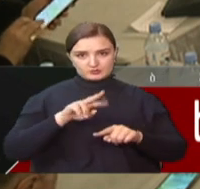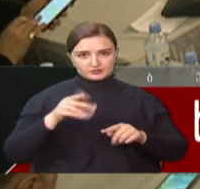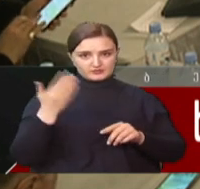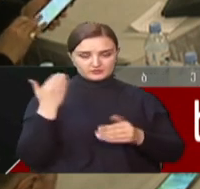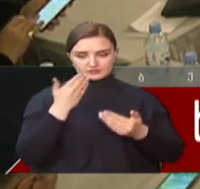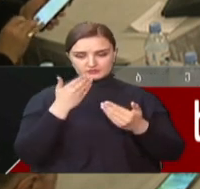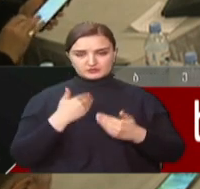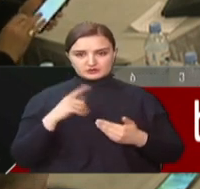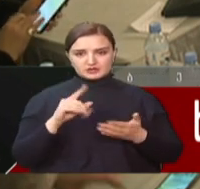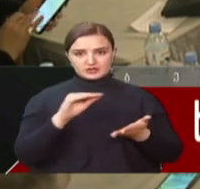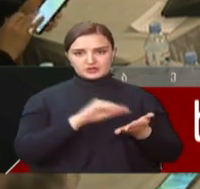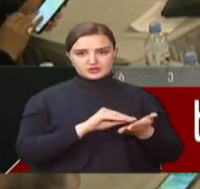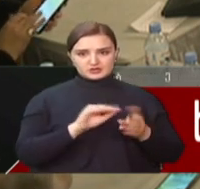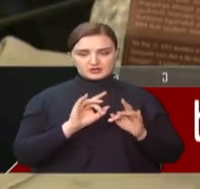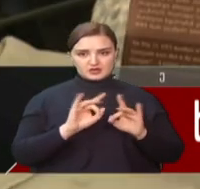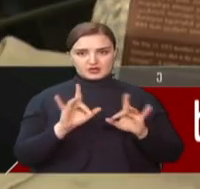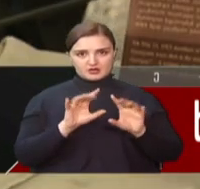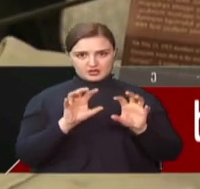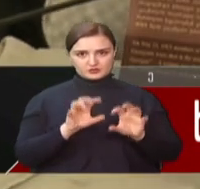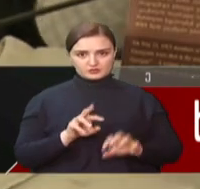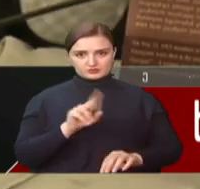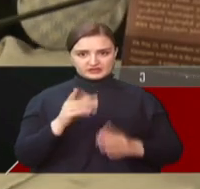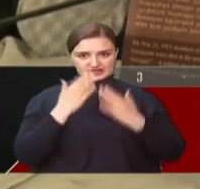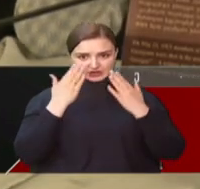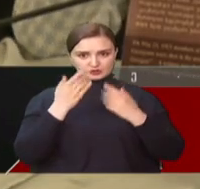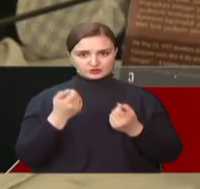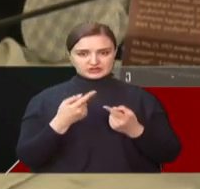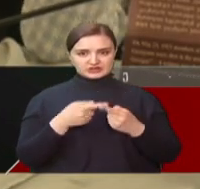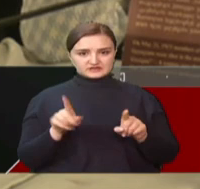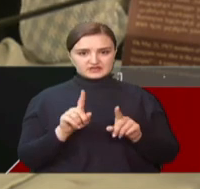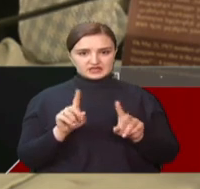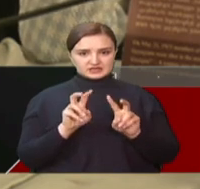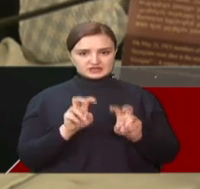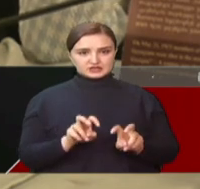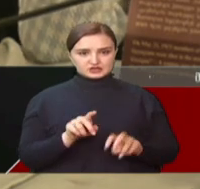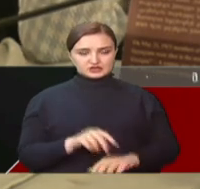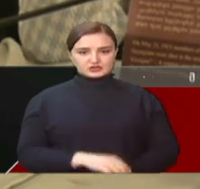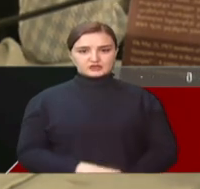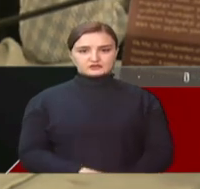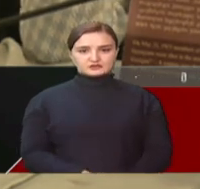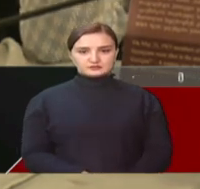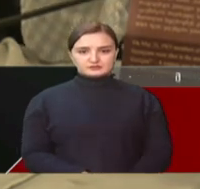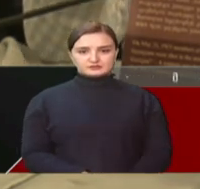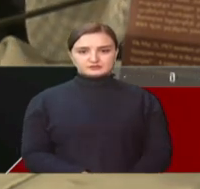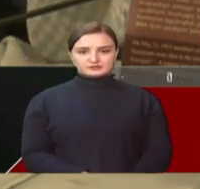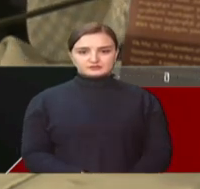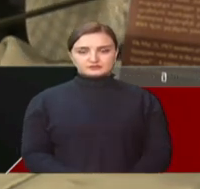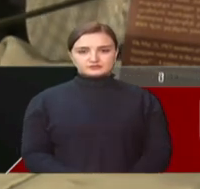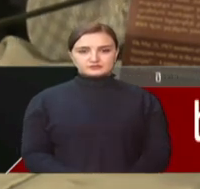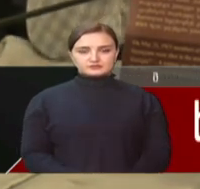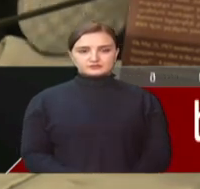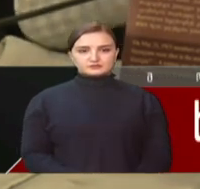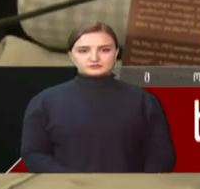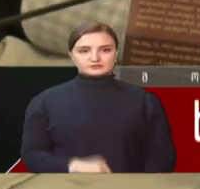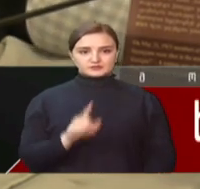რა წერია ამ კანონში და აგიხსნიდით რომ ის რასაც კითხულობთ ის ცოტა სხვა რაღაცა იგულისხმება და მაშინ ალბათ არ